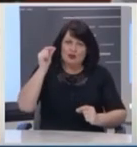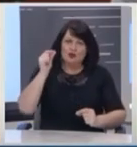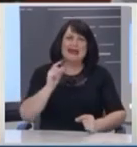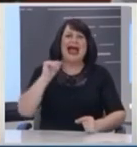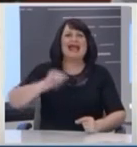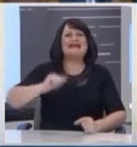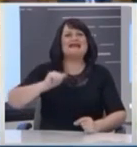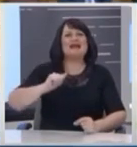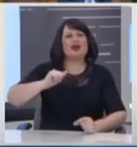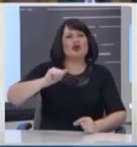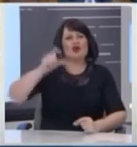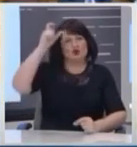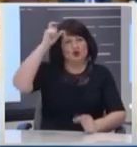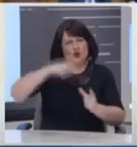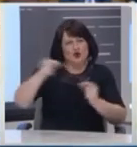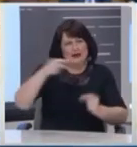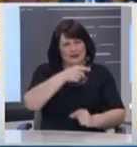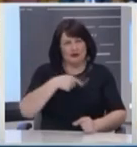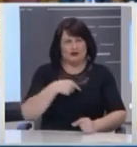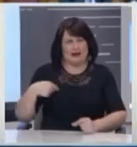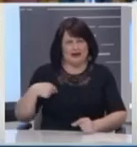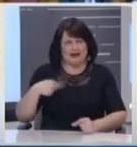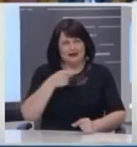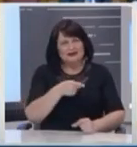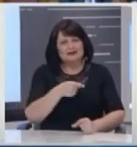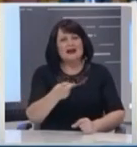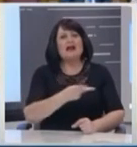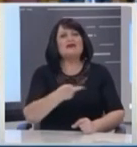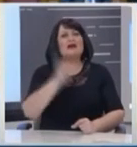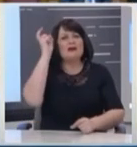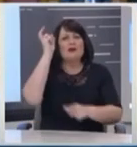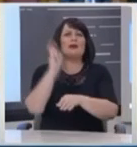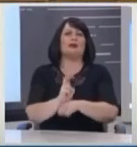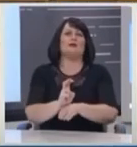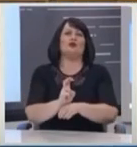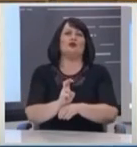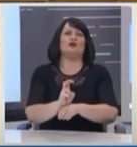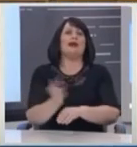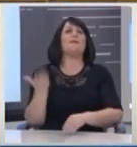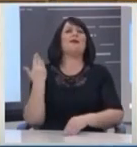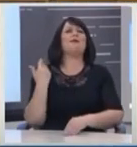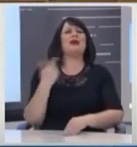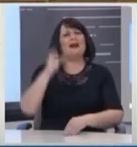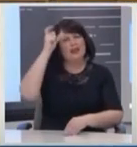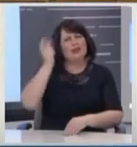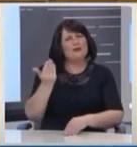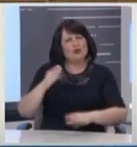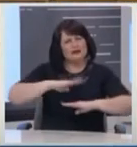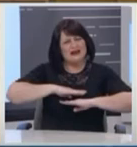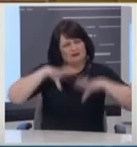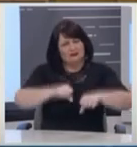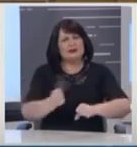Αγκιτζή είναι ίσως οι τελευταίοι ηγέτες που έχουν μνήμες της Κύπρου πριν από την εισβολή. Και είναι